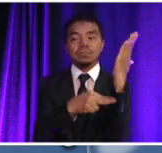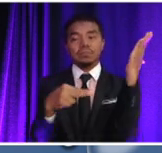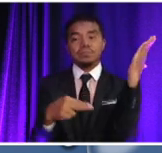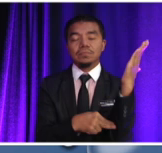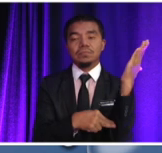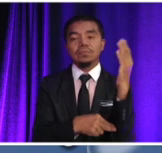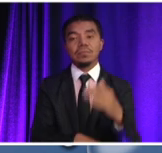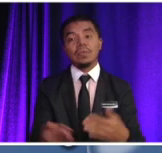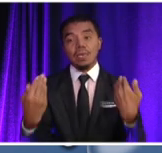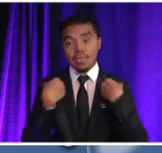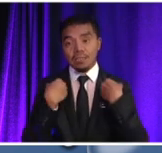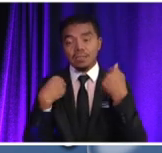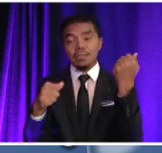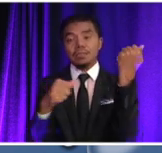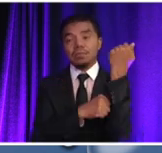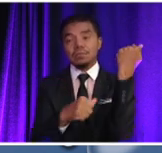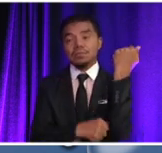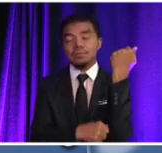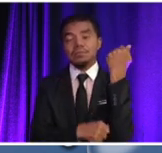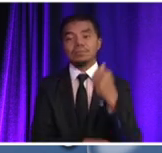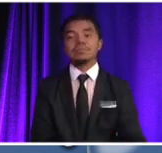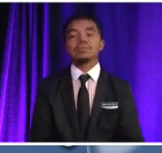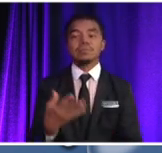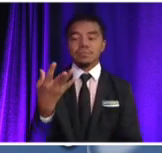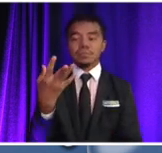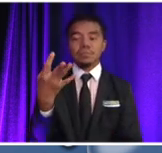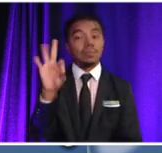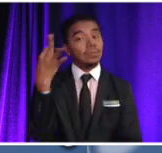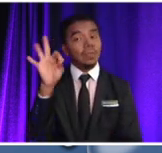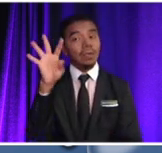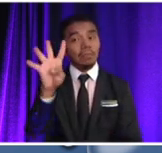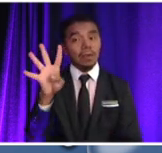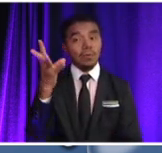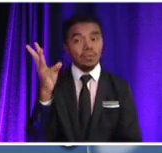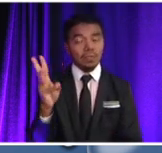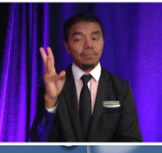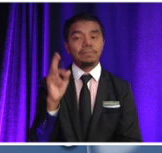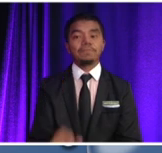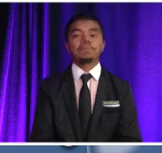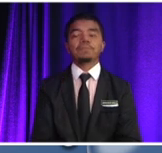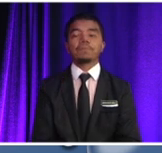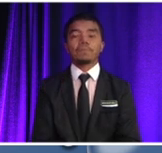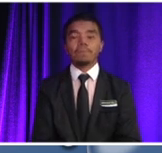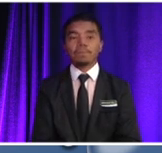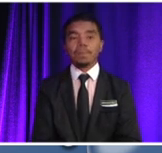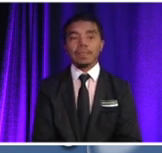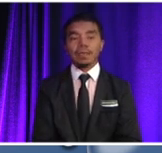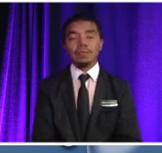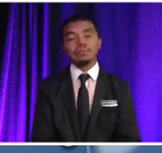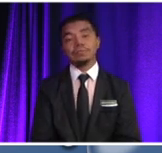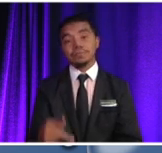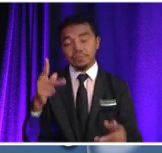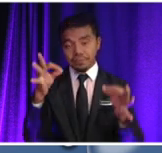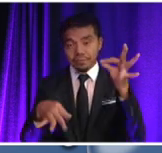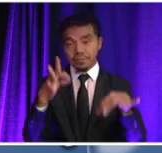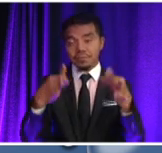akta kawalan harga 1946 dan jenis keluarannya bergantung jika permintaan tinggi terhadap